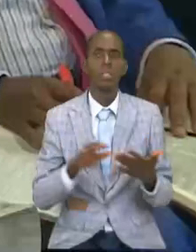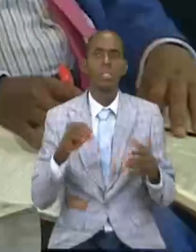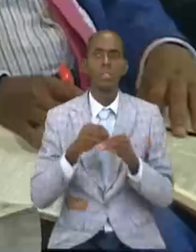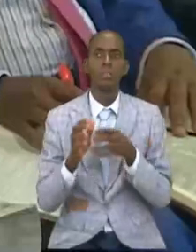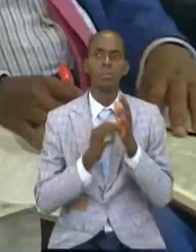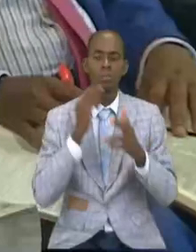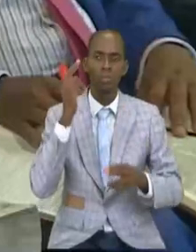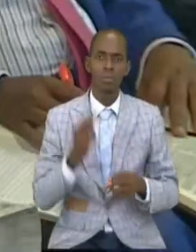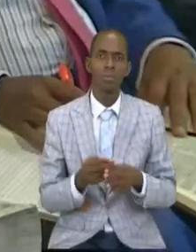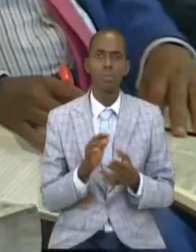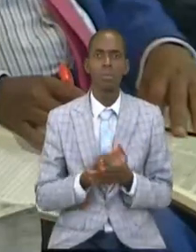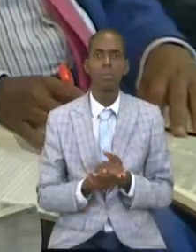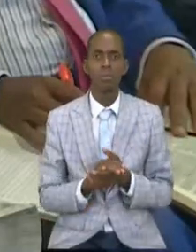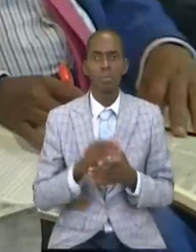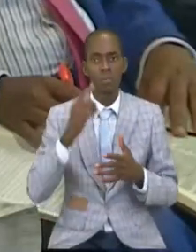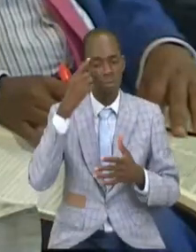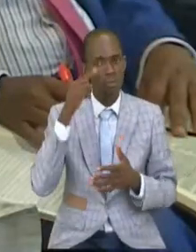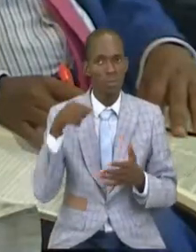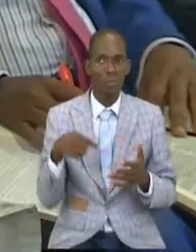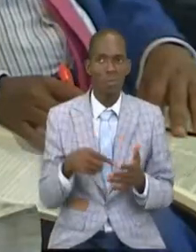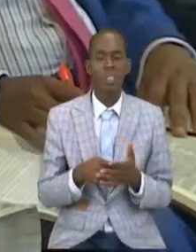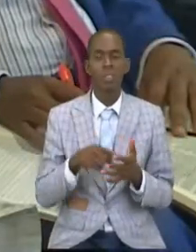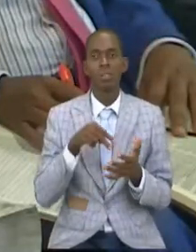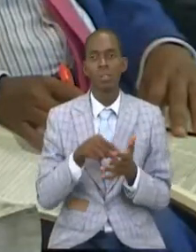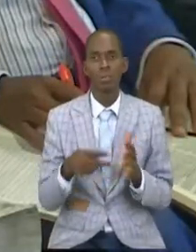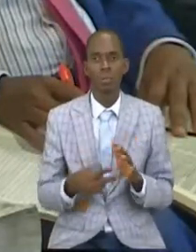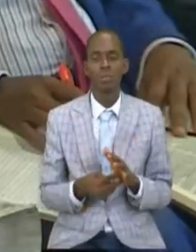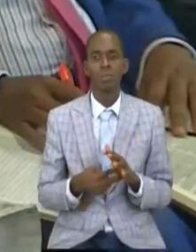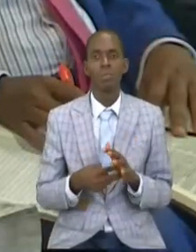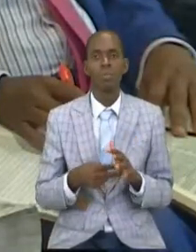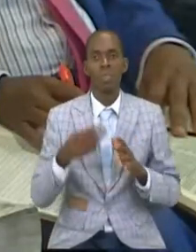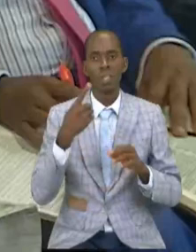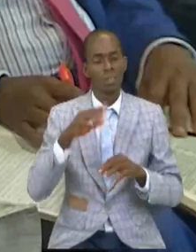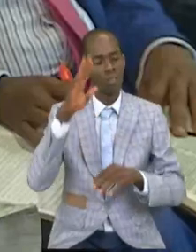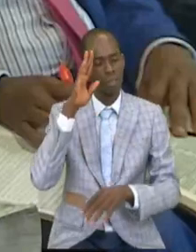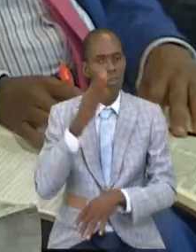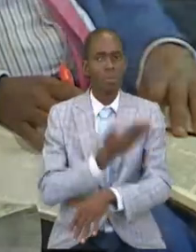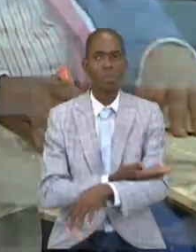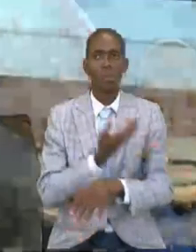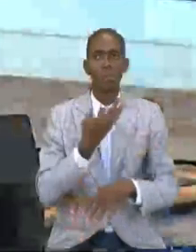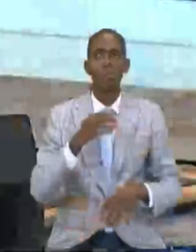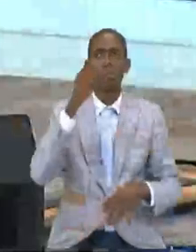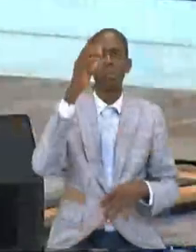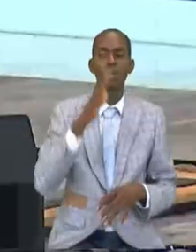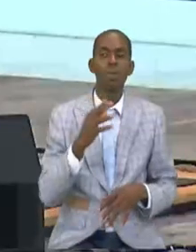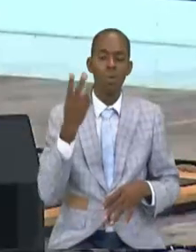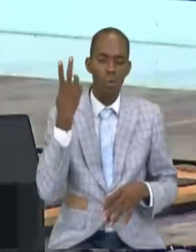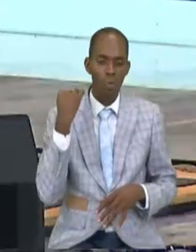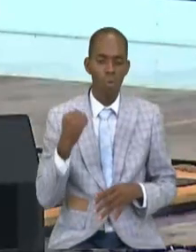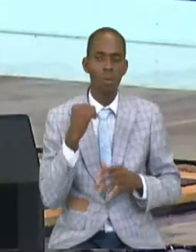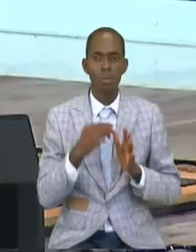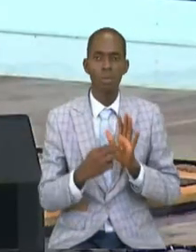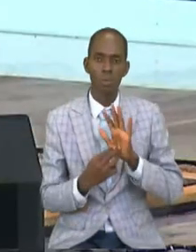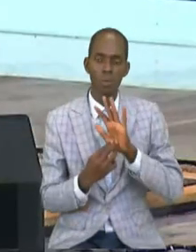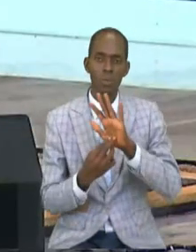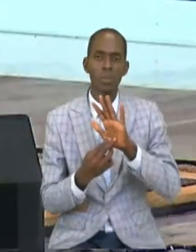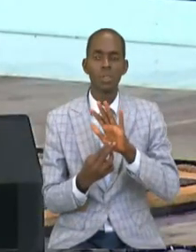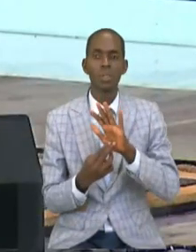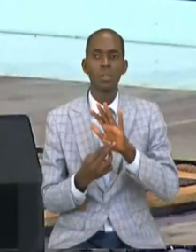détruite. 1 Jean 3, verset 8. Deuxième partie du verset 8. Le Fils de